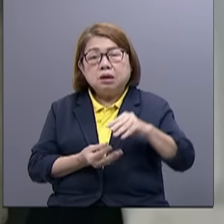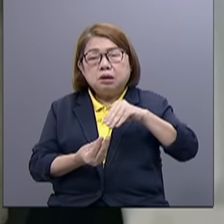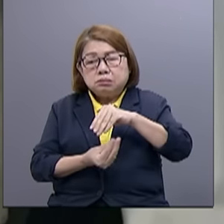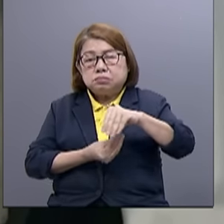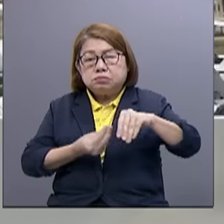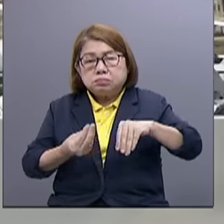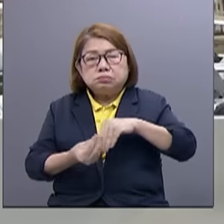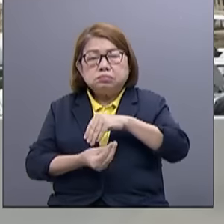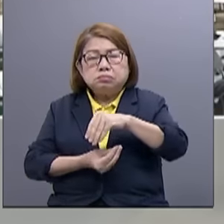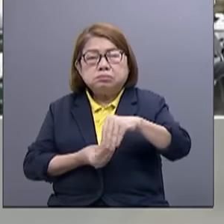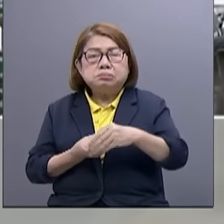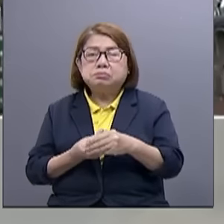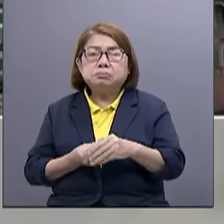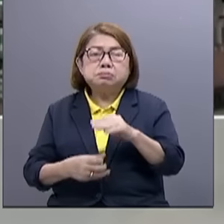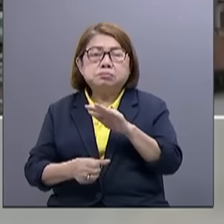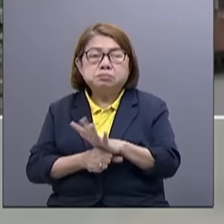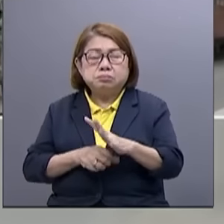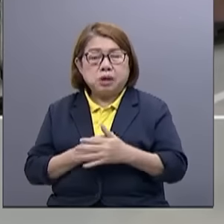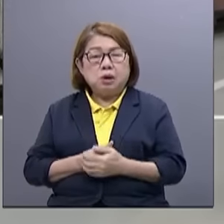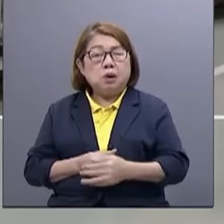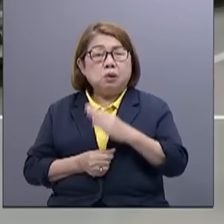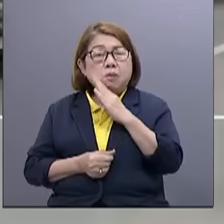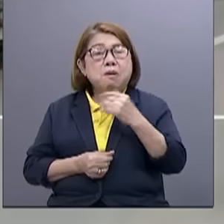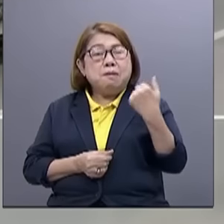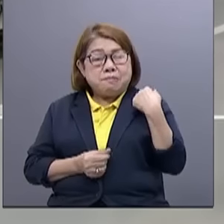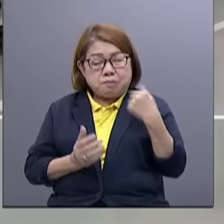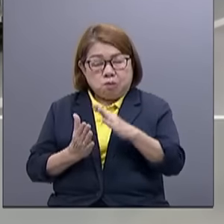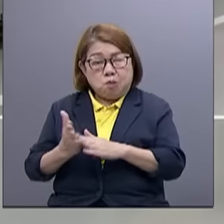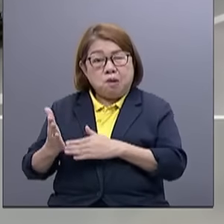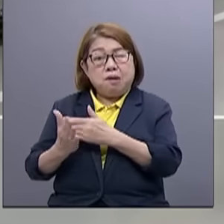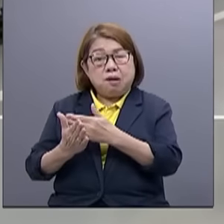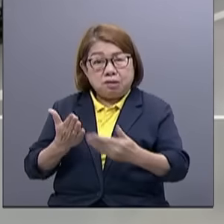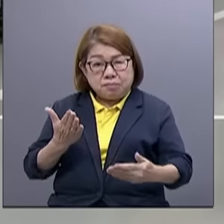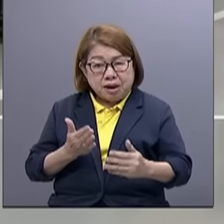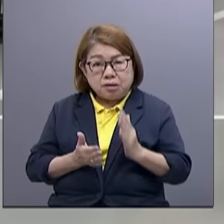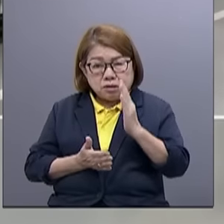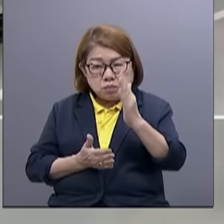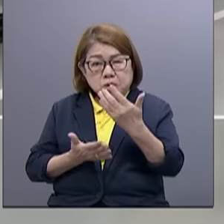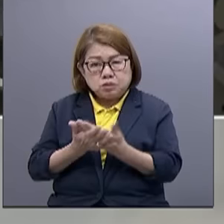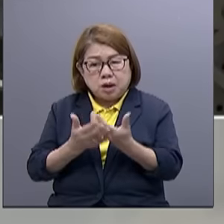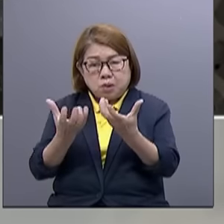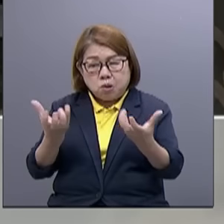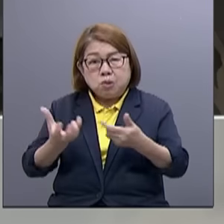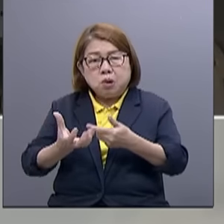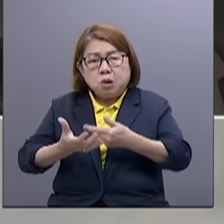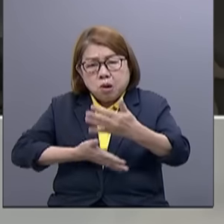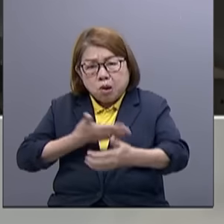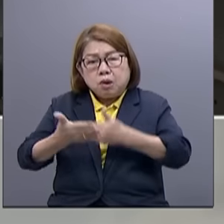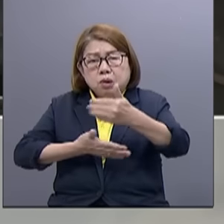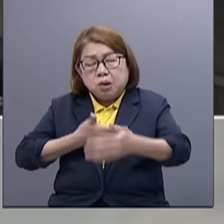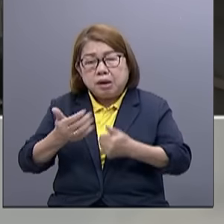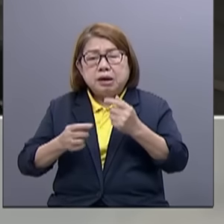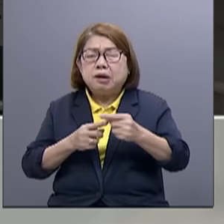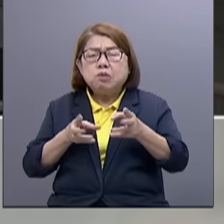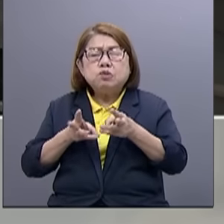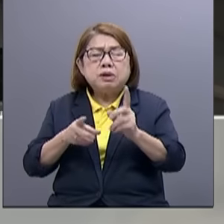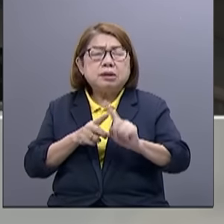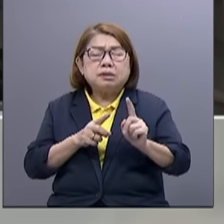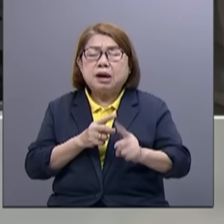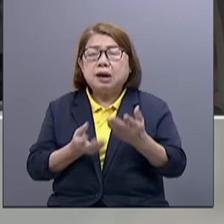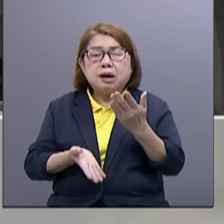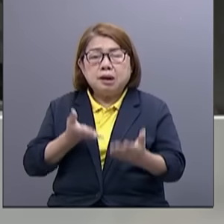ครึ่งรอบก็ได้ถ้าเรามียุทธวิธีในการทำให้มันมีมูลค่าเพิ่มมากขึ้นจะมาทำวิธีอะไรต่างๆแล้วจดลิขสิทธิ์ใคร